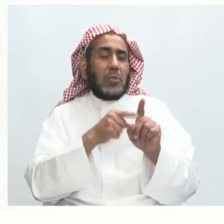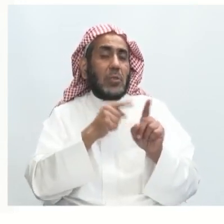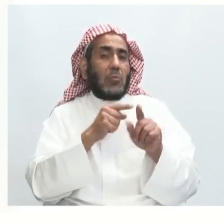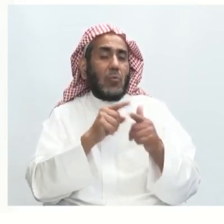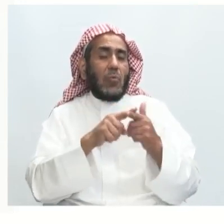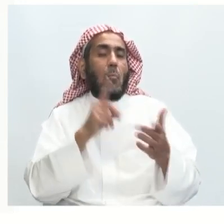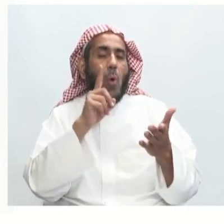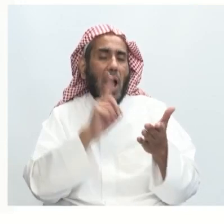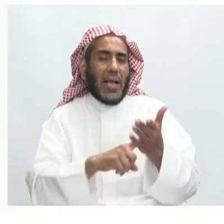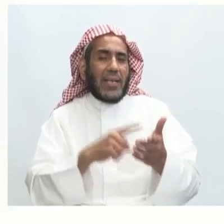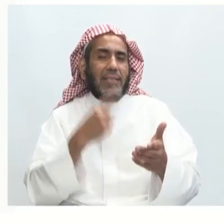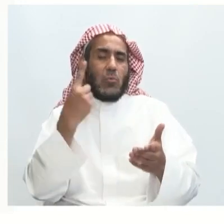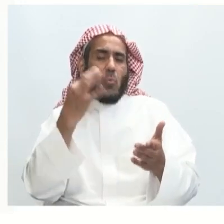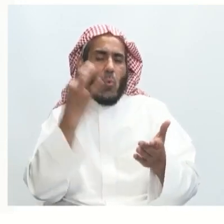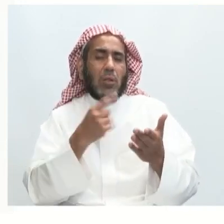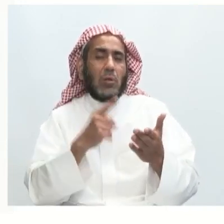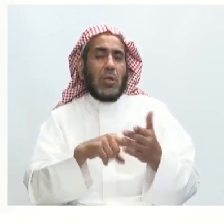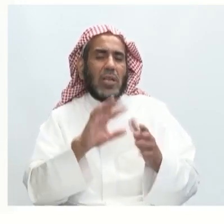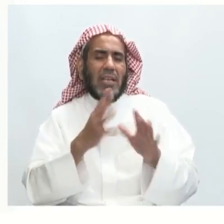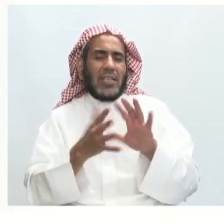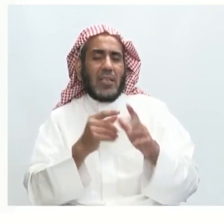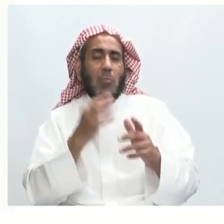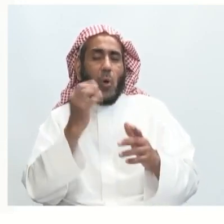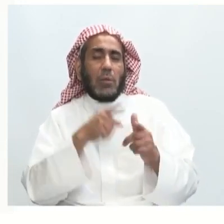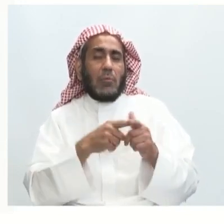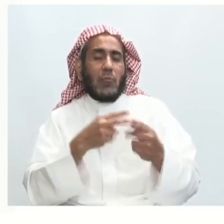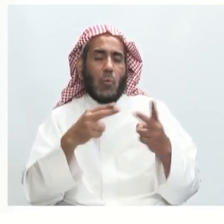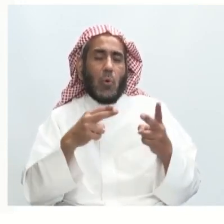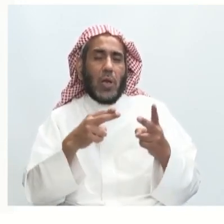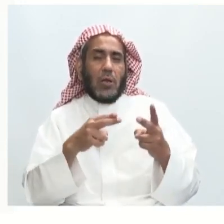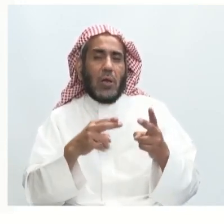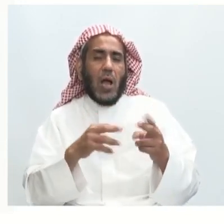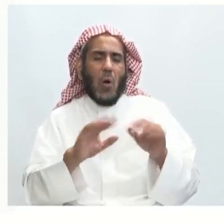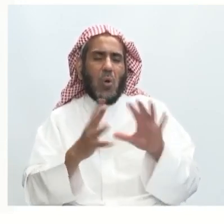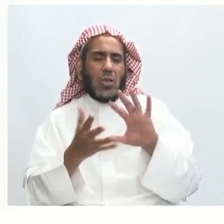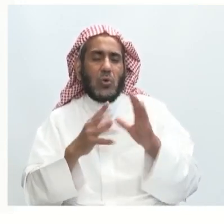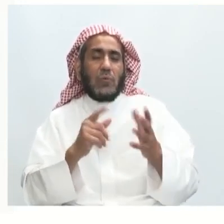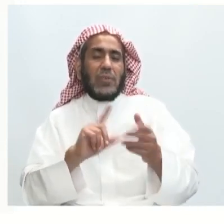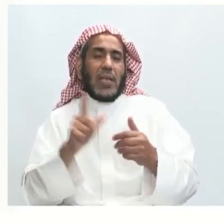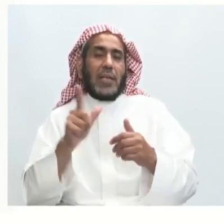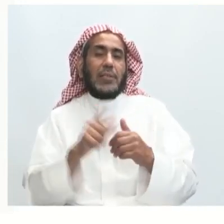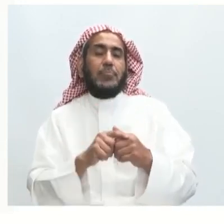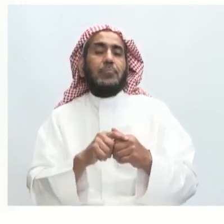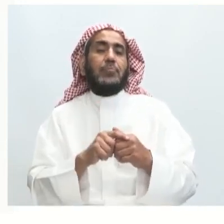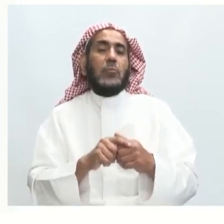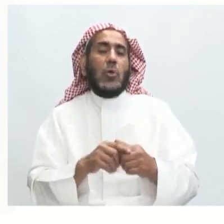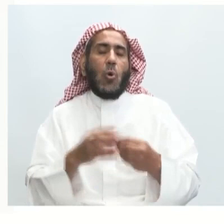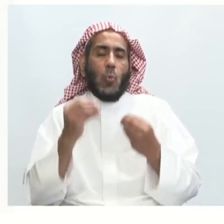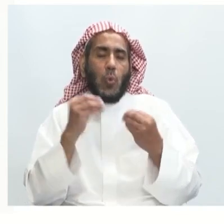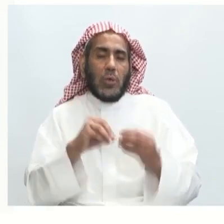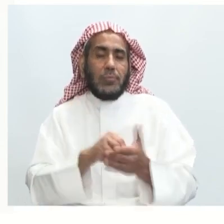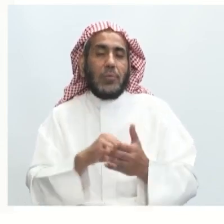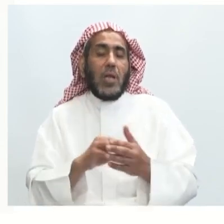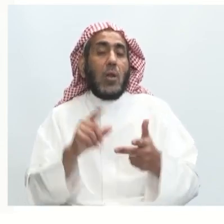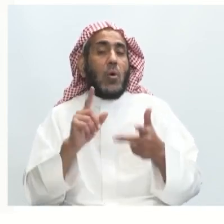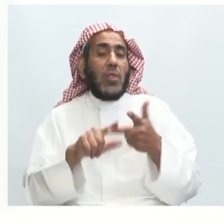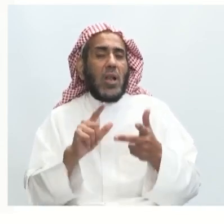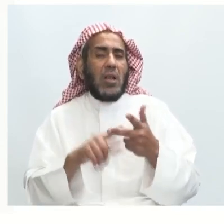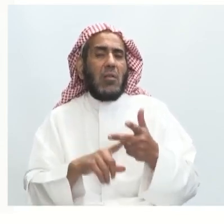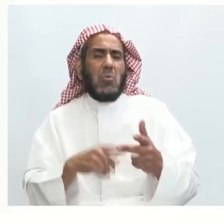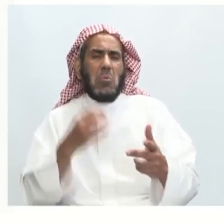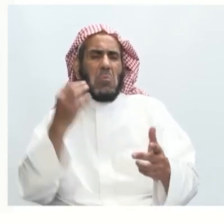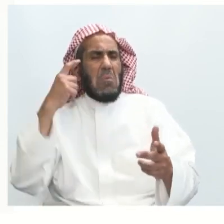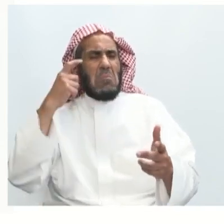الكلام فيه بمؤكد واحد وذلك حين يتردد المخاطب في قبوله او يشك في صحته وحصوله النوع الثالث